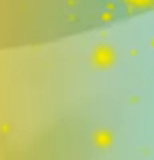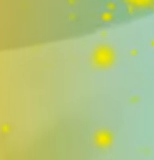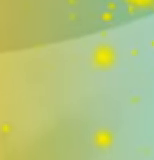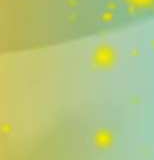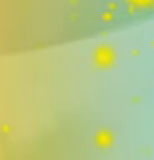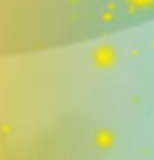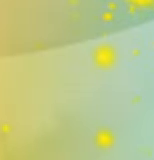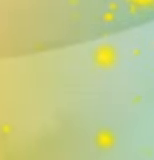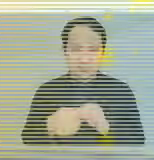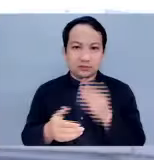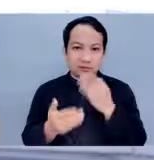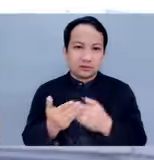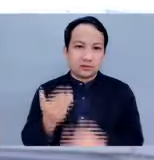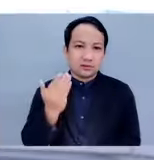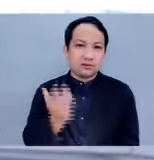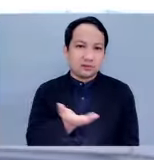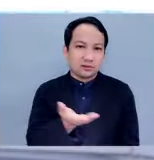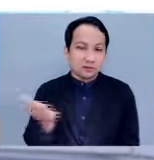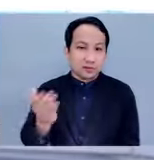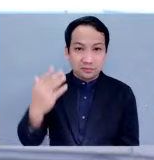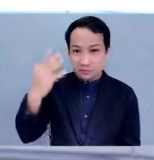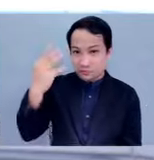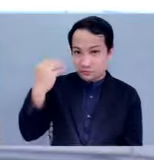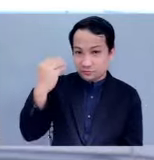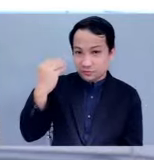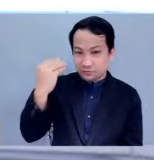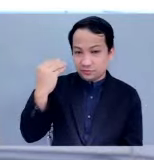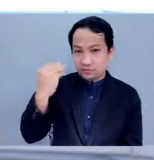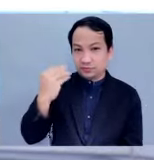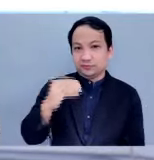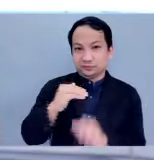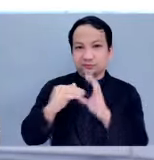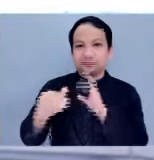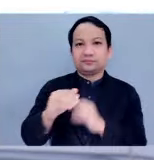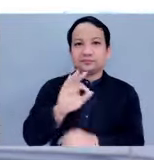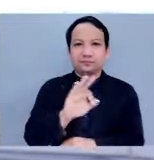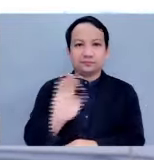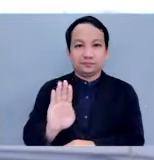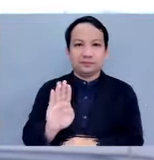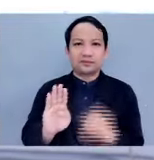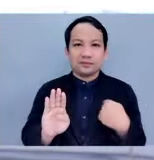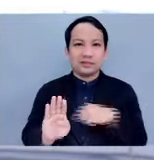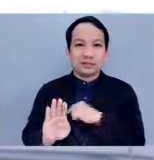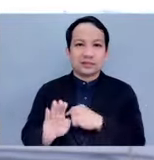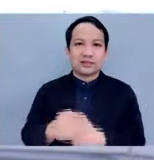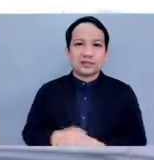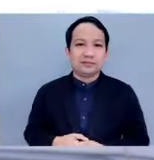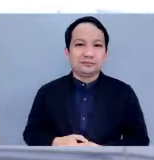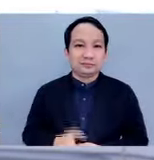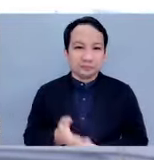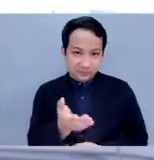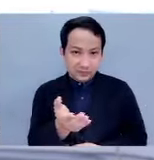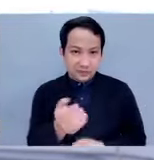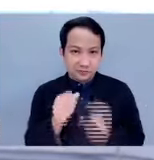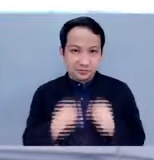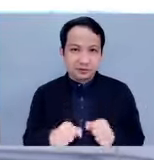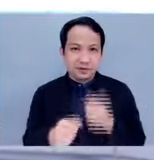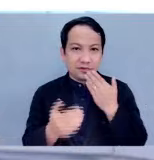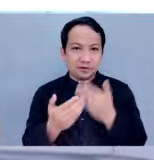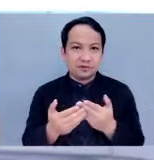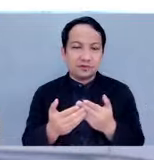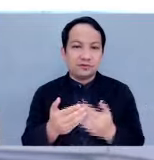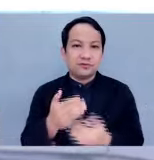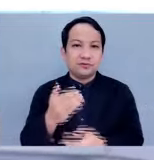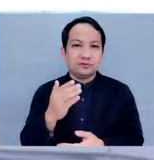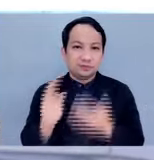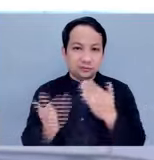po sa Good Morning Kapatid at mag-selfie, saka naman i-private message lamang yan sa aming official Facebook page. Yan po ay Good Morning Kapatid,